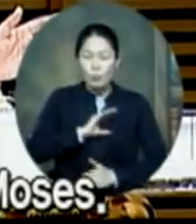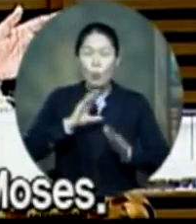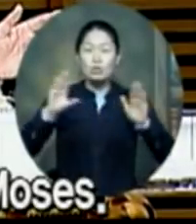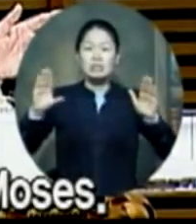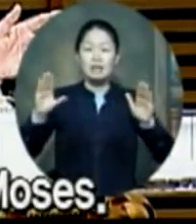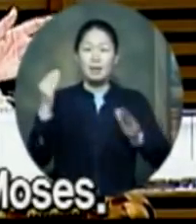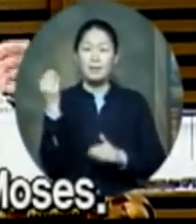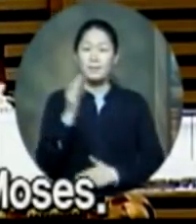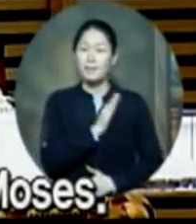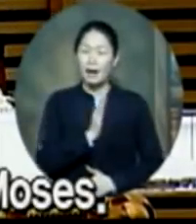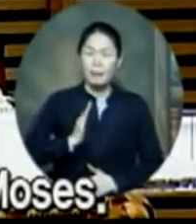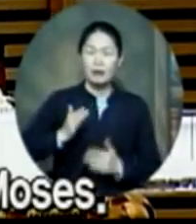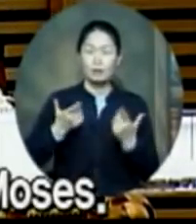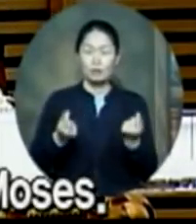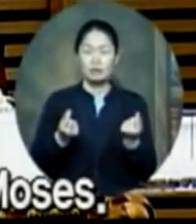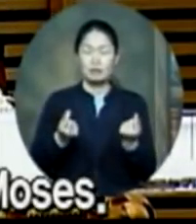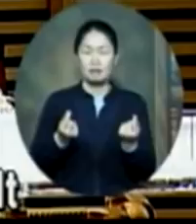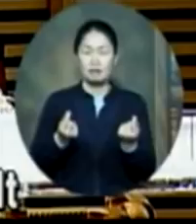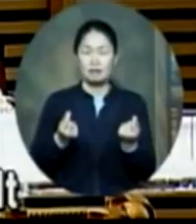거예요.